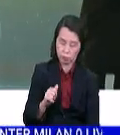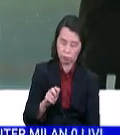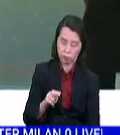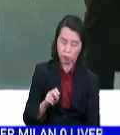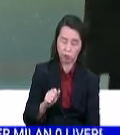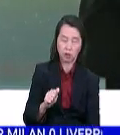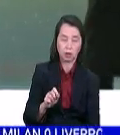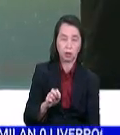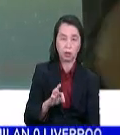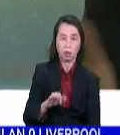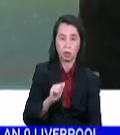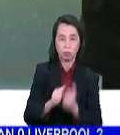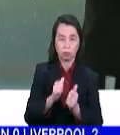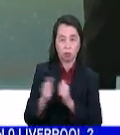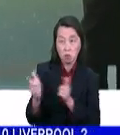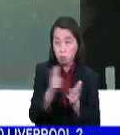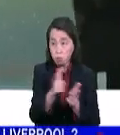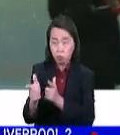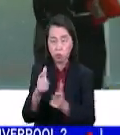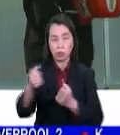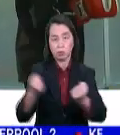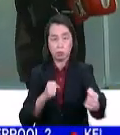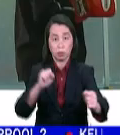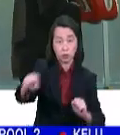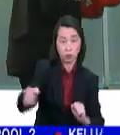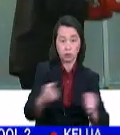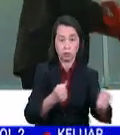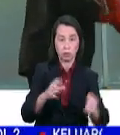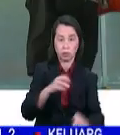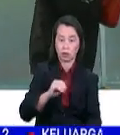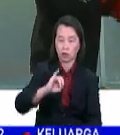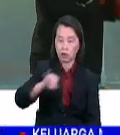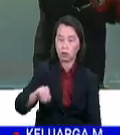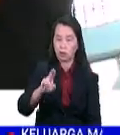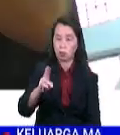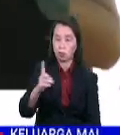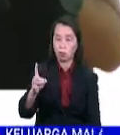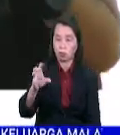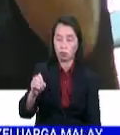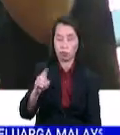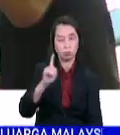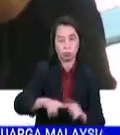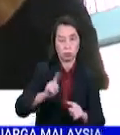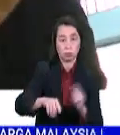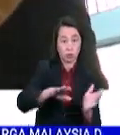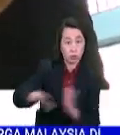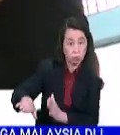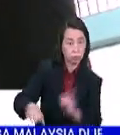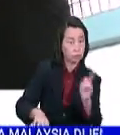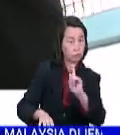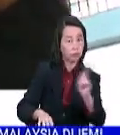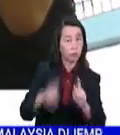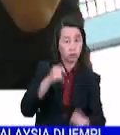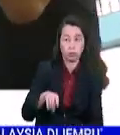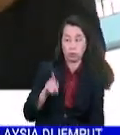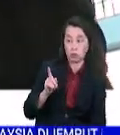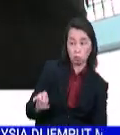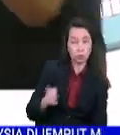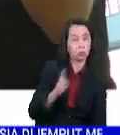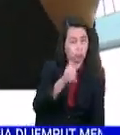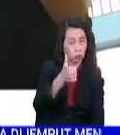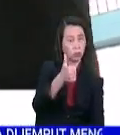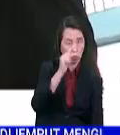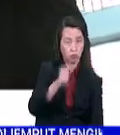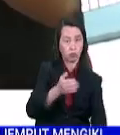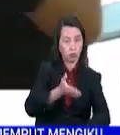Latif, sukan combat seperti silat, tinju dan judo tidak boleh dianaktirikan kerana berpotensi untuk